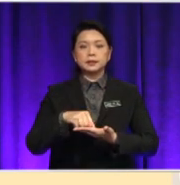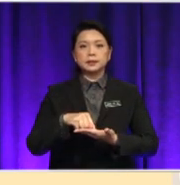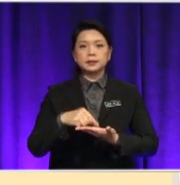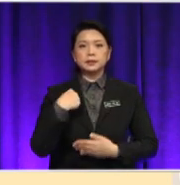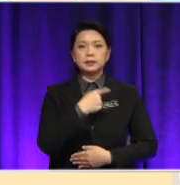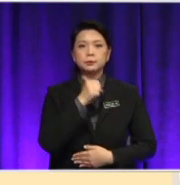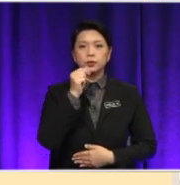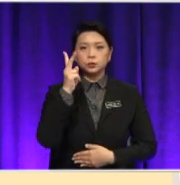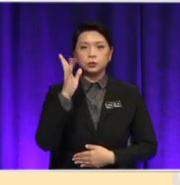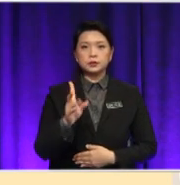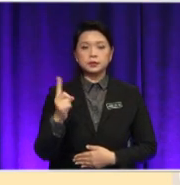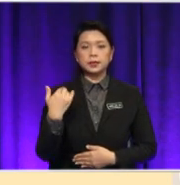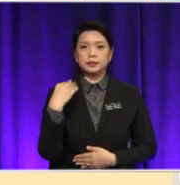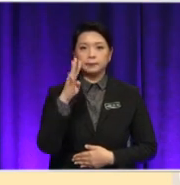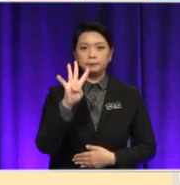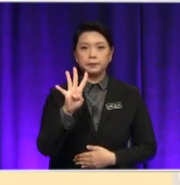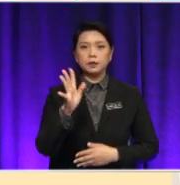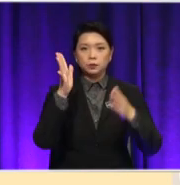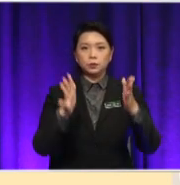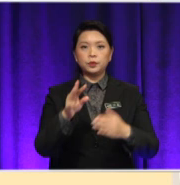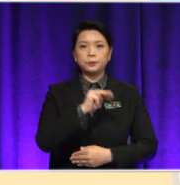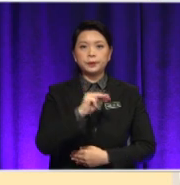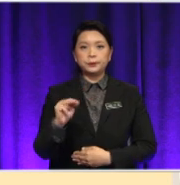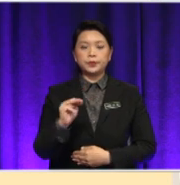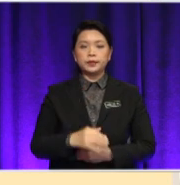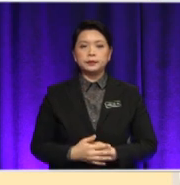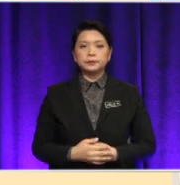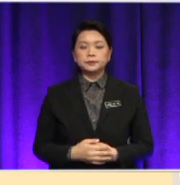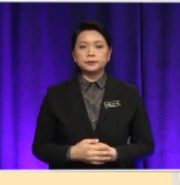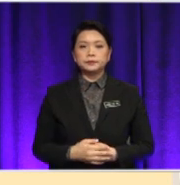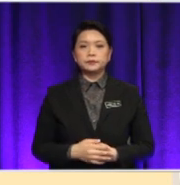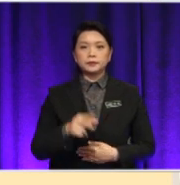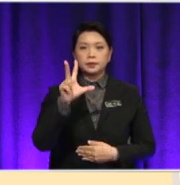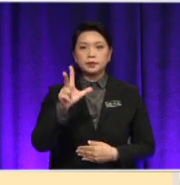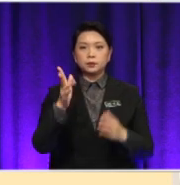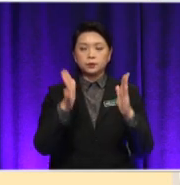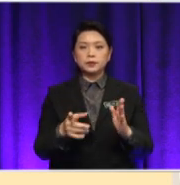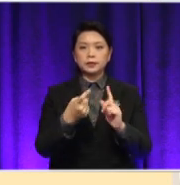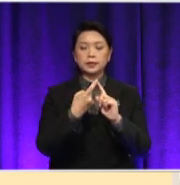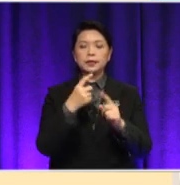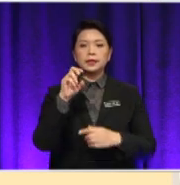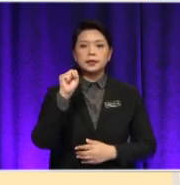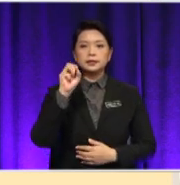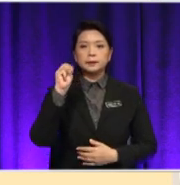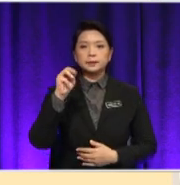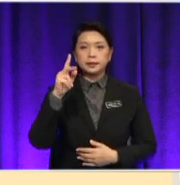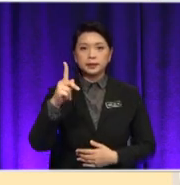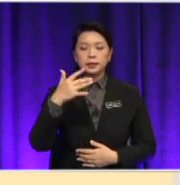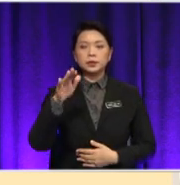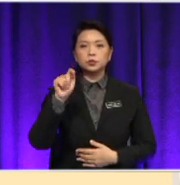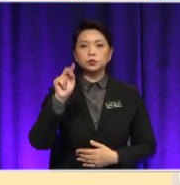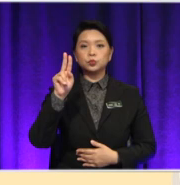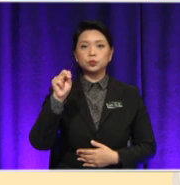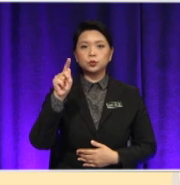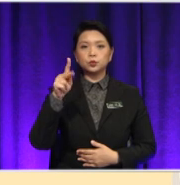sini. Saya bawa lagi 4 orang anak murid daripada 3 orang daripada SMK Taman Tengku Jaafar. Okay. Iaitu yang